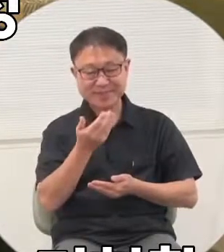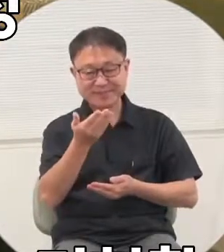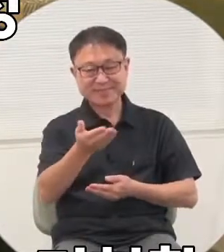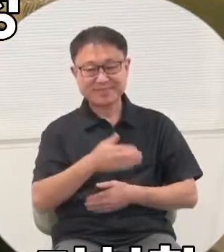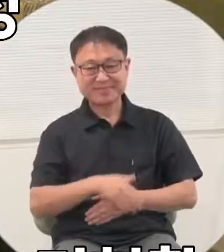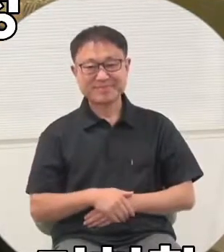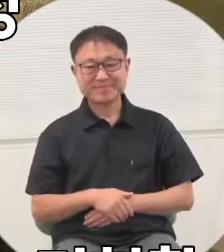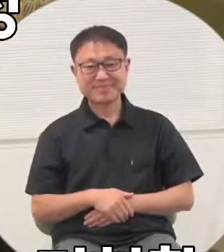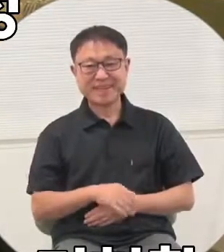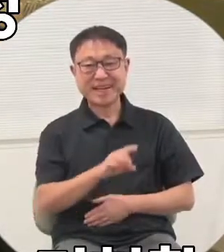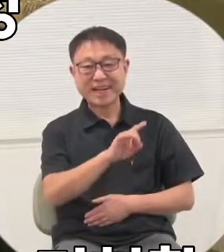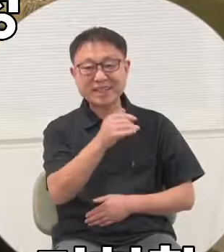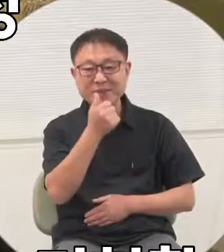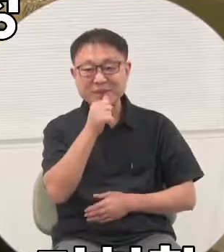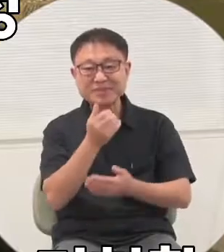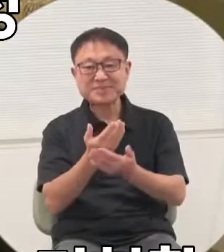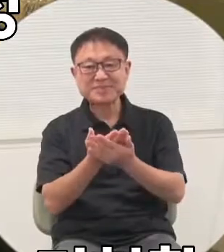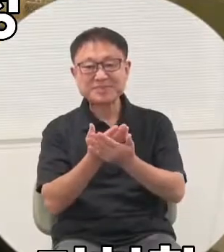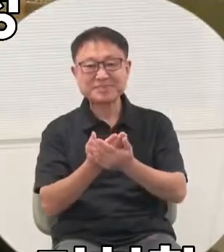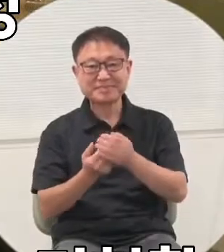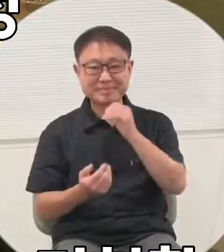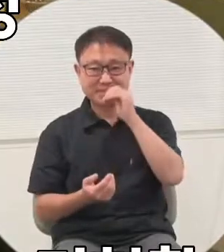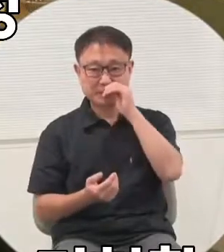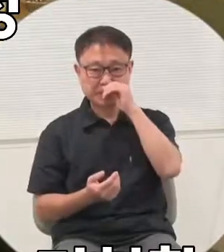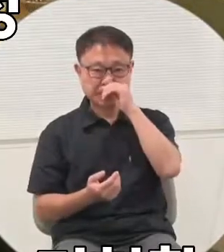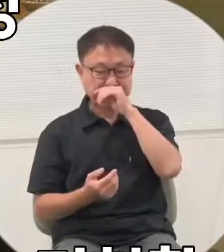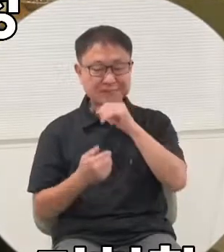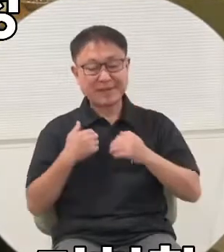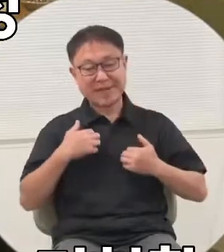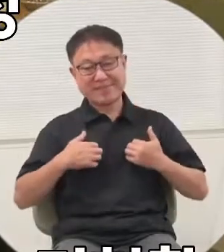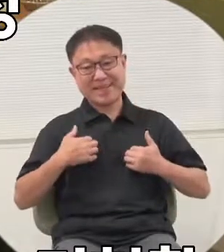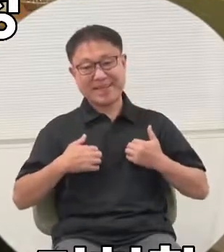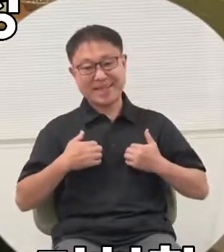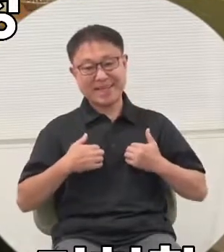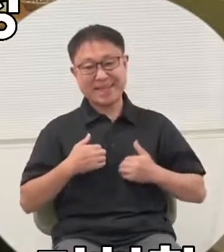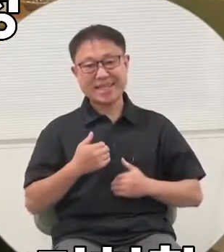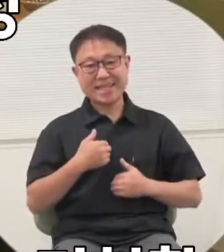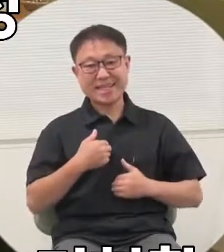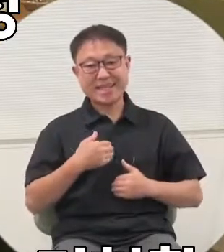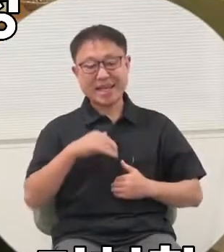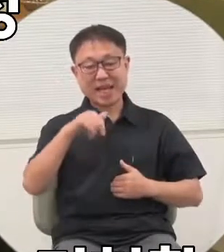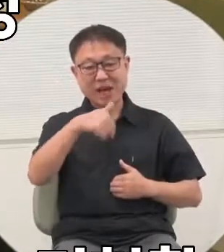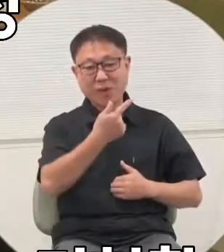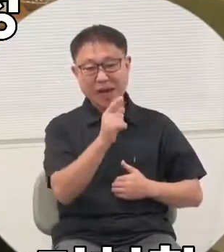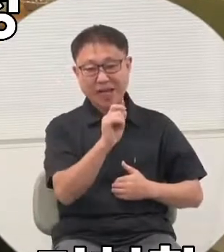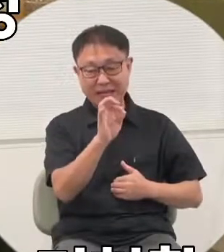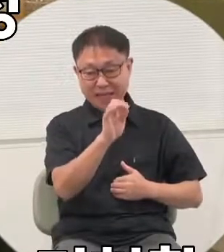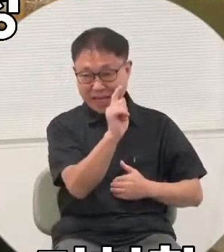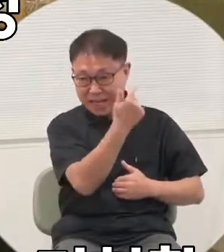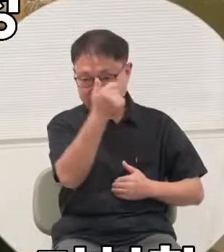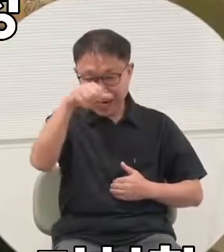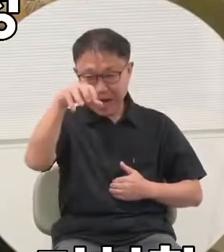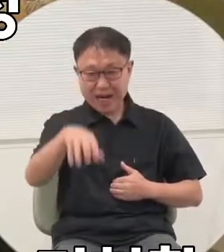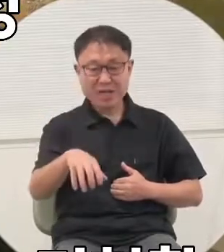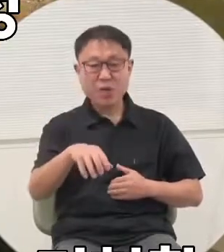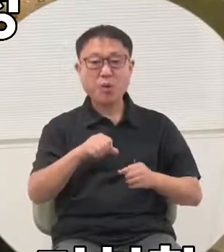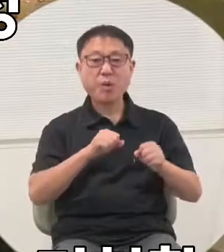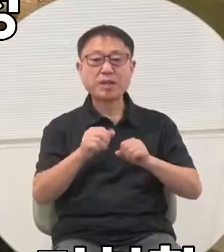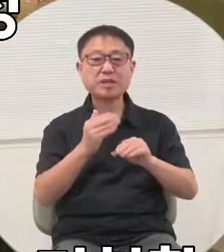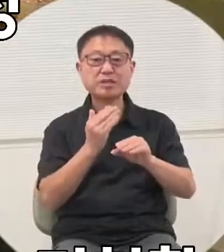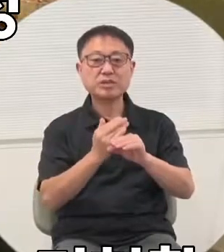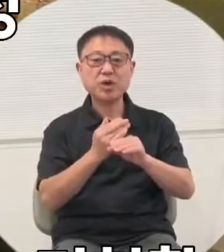합니다. 각자 자기소개 좀 부탁드립니다. 아, 예, 반갑습니다. 저는 관악에서 활동하고 있고요.